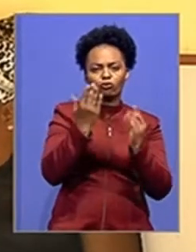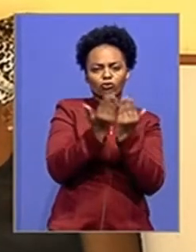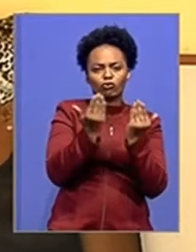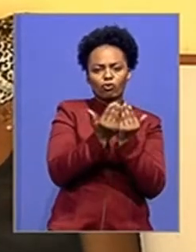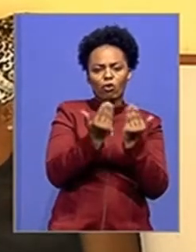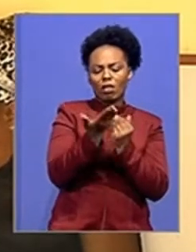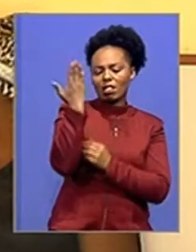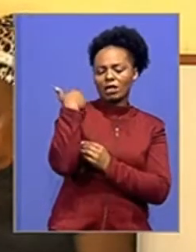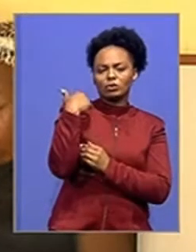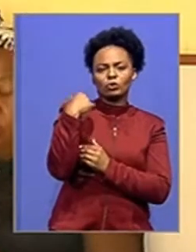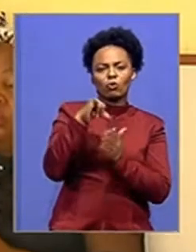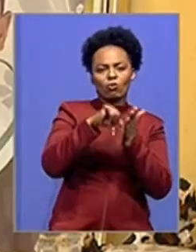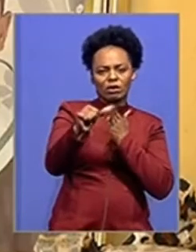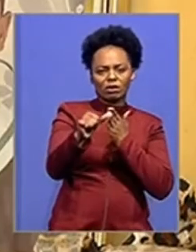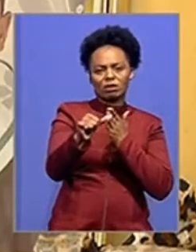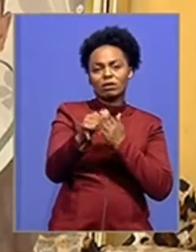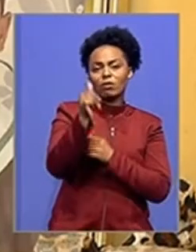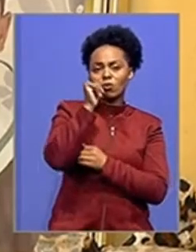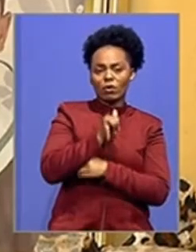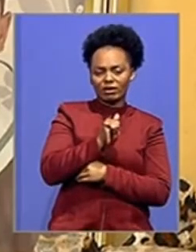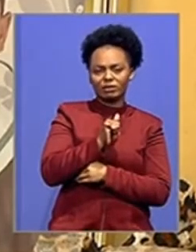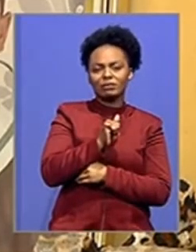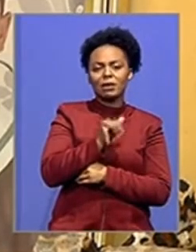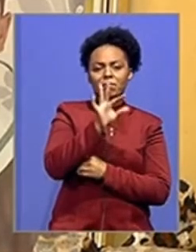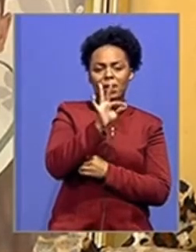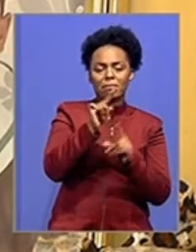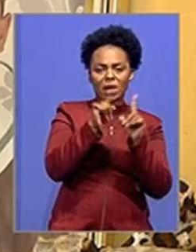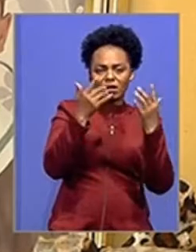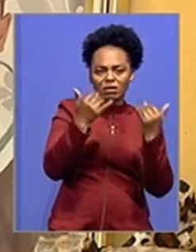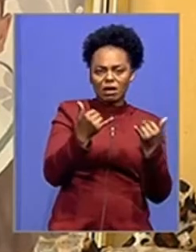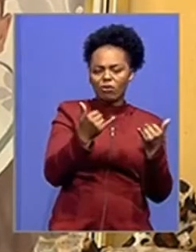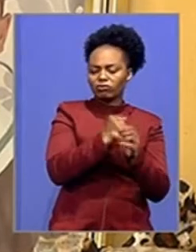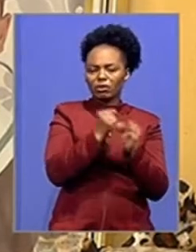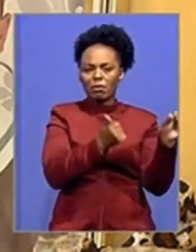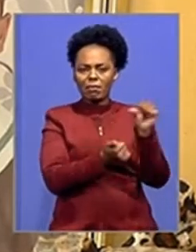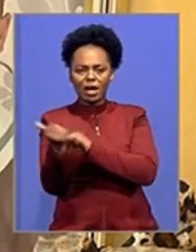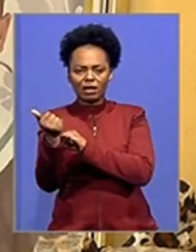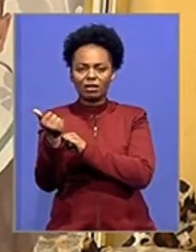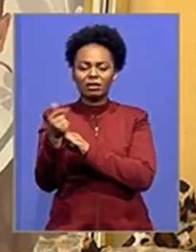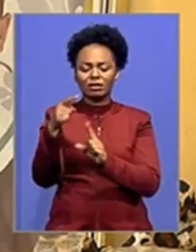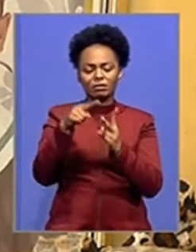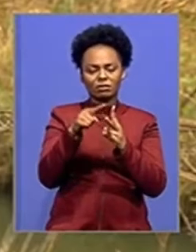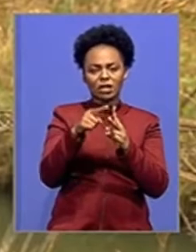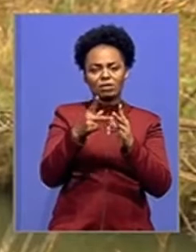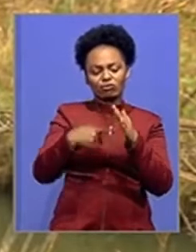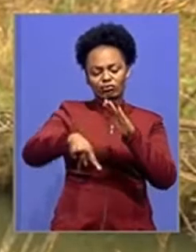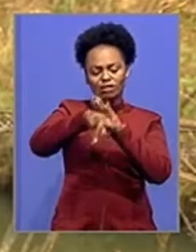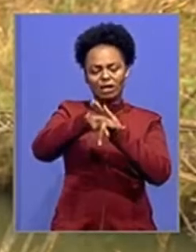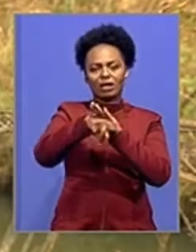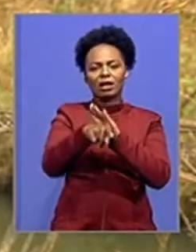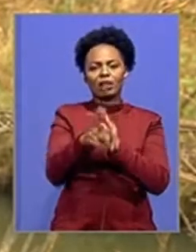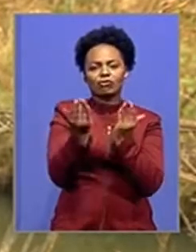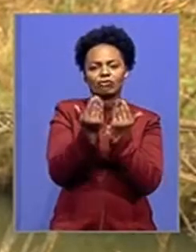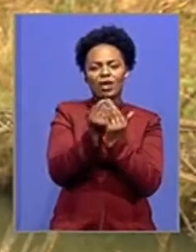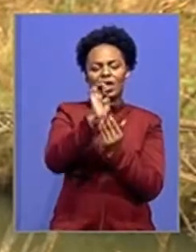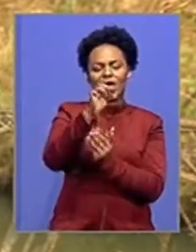ka mošupologo e fela senka ba boa gae. Bobedi bjo bo tsena sekolo sa dithuto tla tlase sa Eqathulweni. Batswadi ba